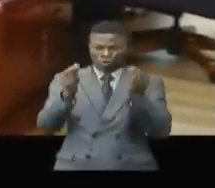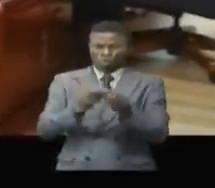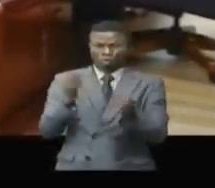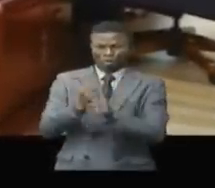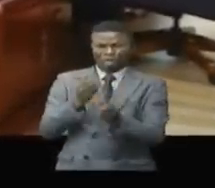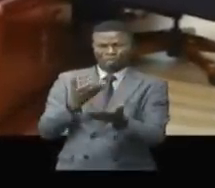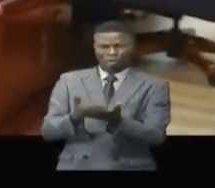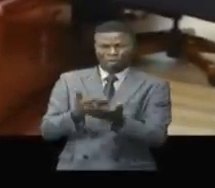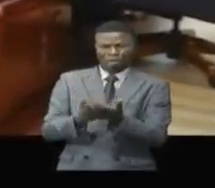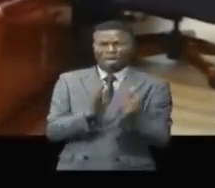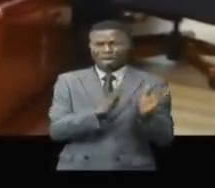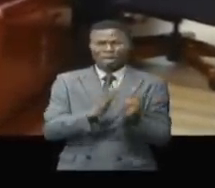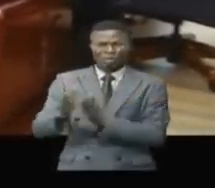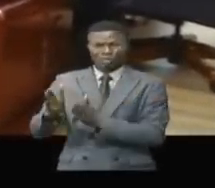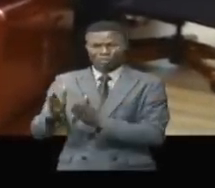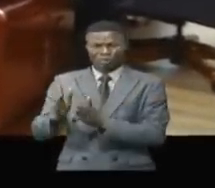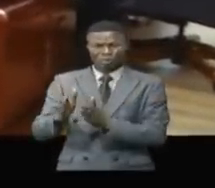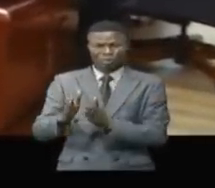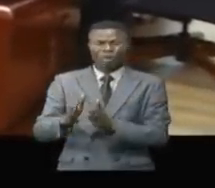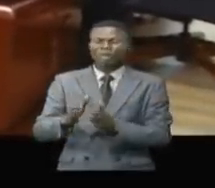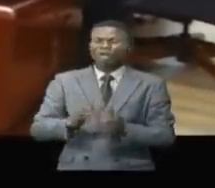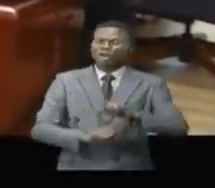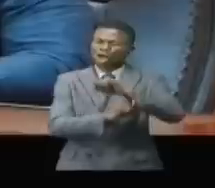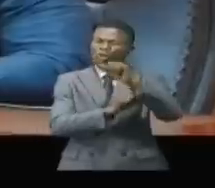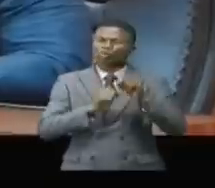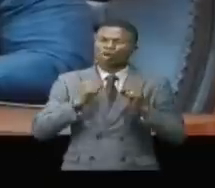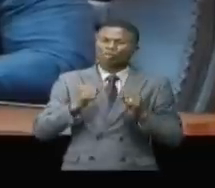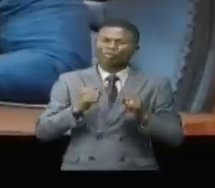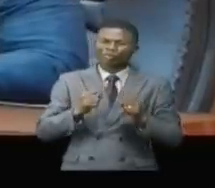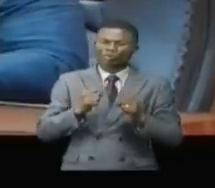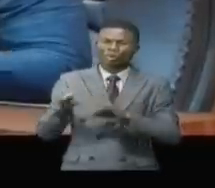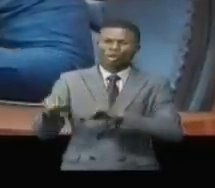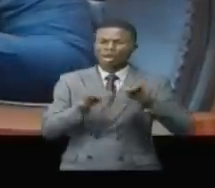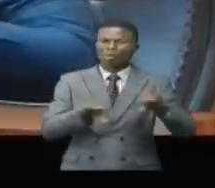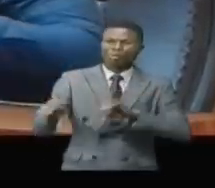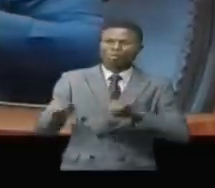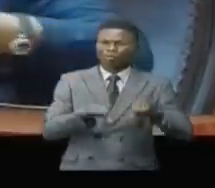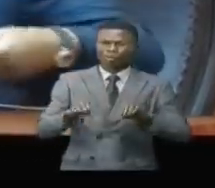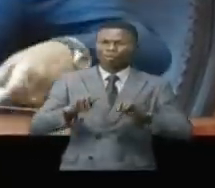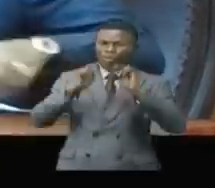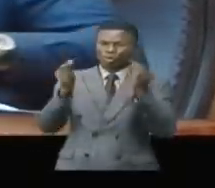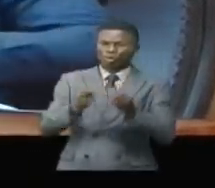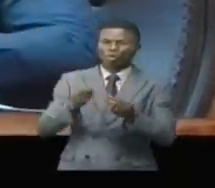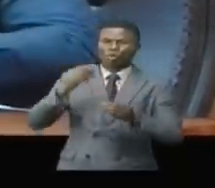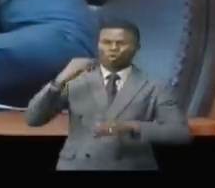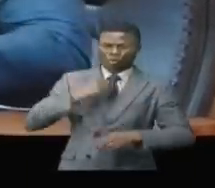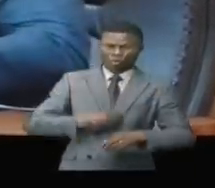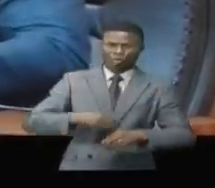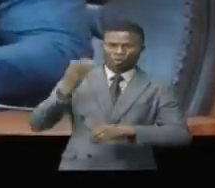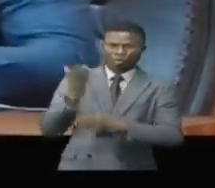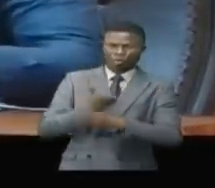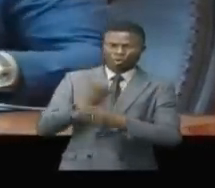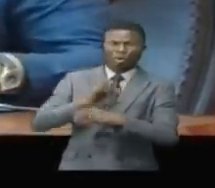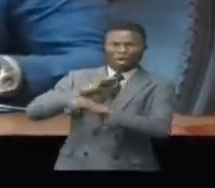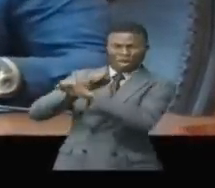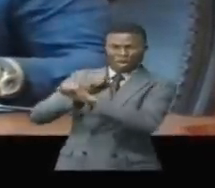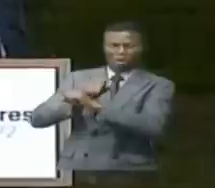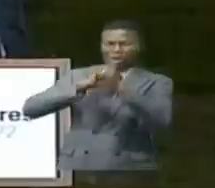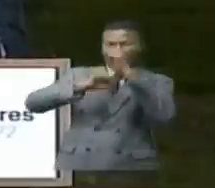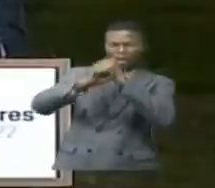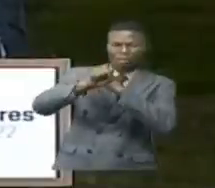fonctionnels prévus afin de mieux accompagner la mise en œuvre de cet instrument juridique pour que cette protection et